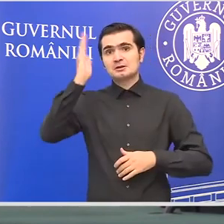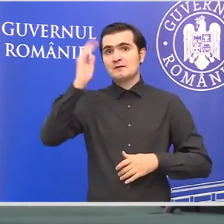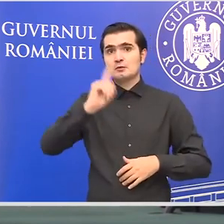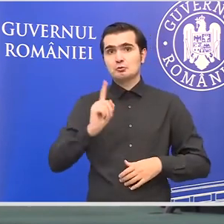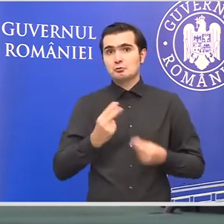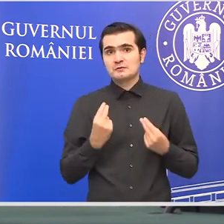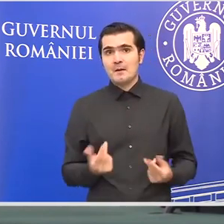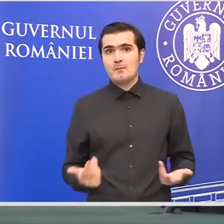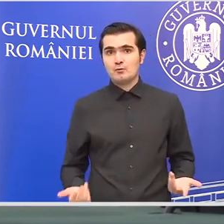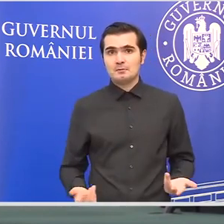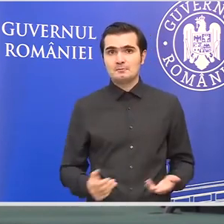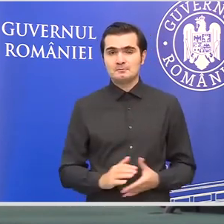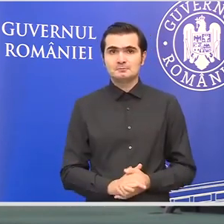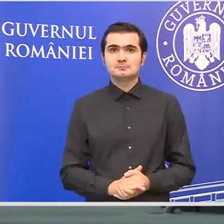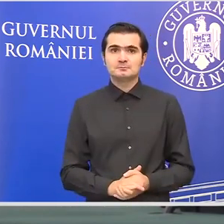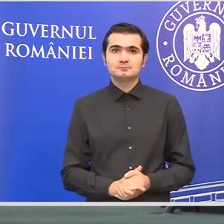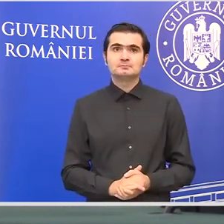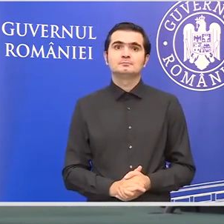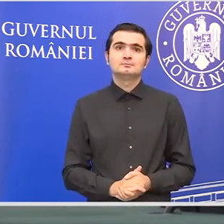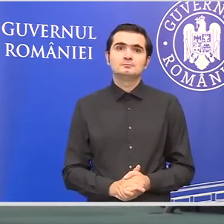sine.